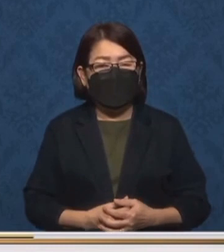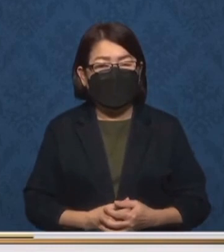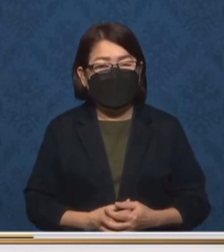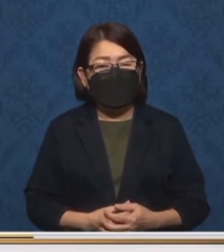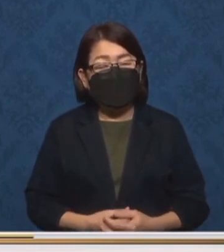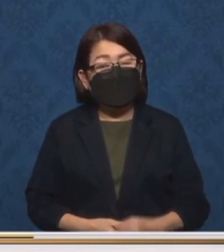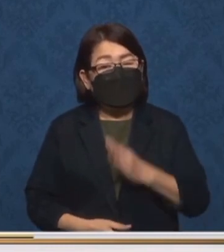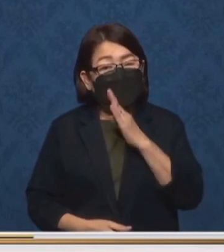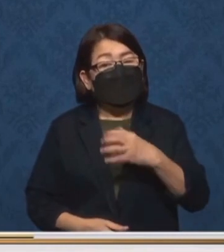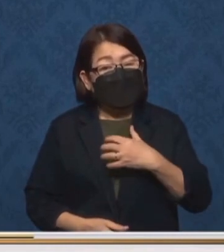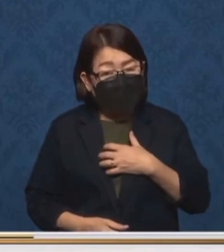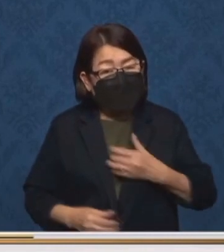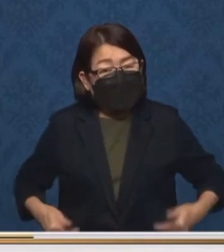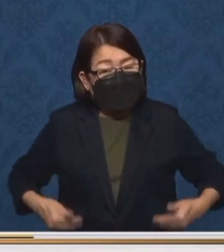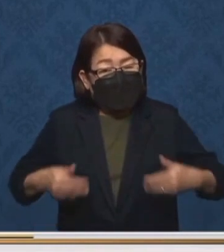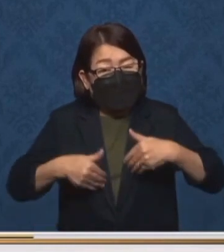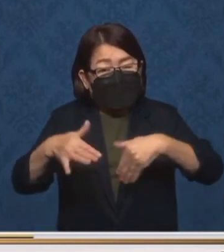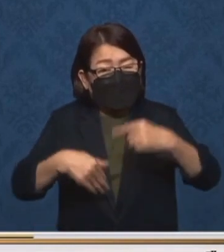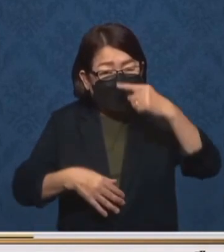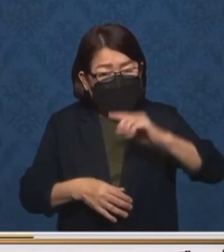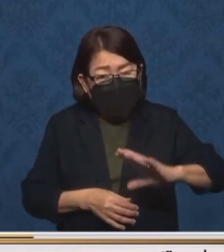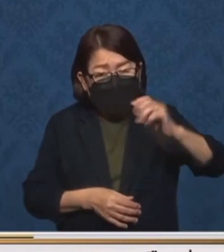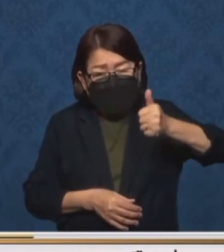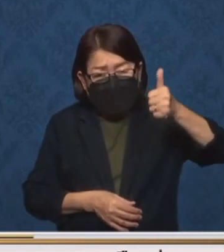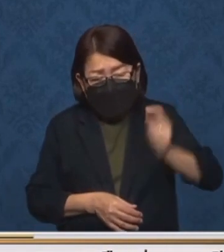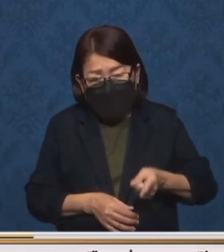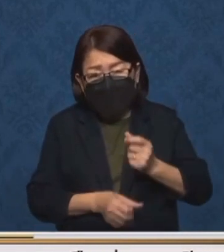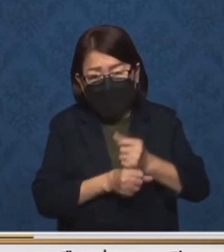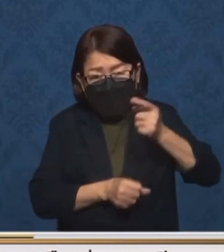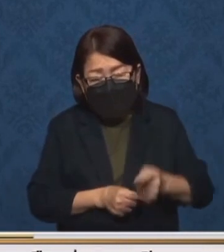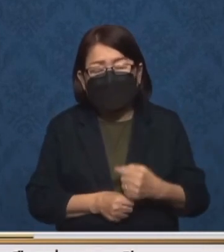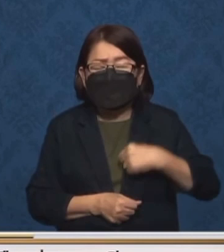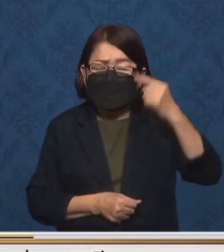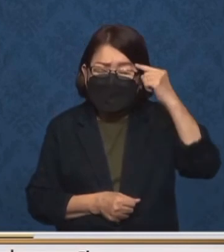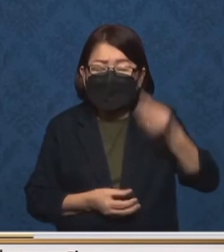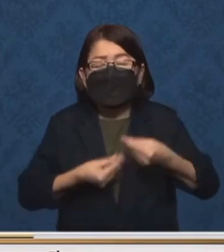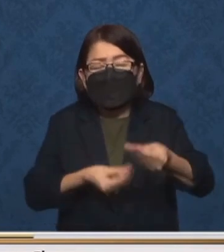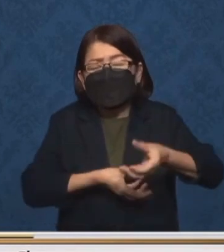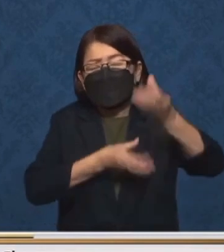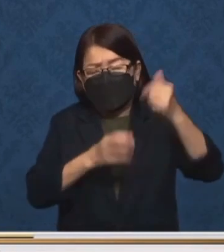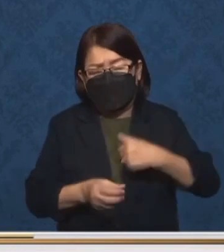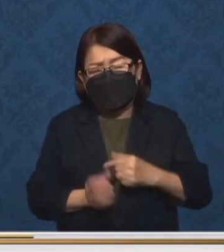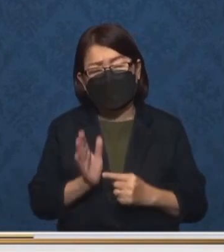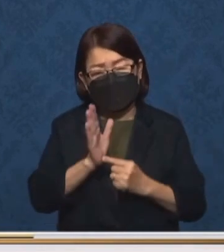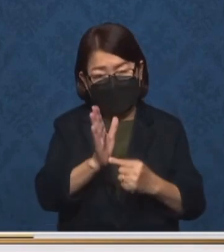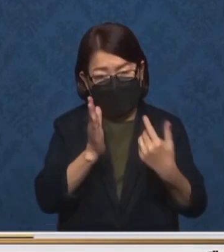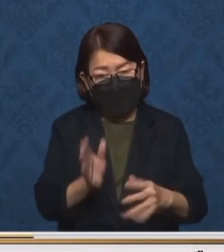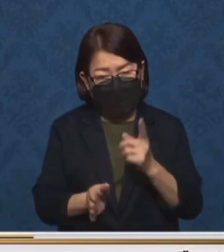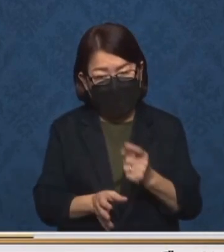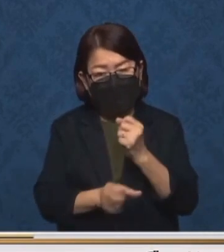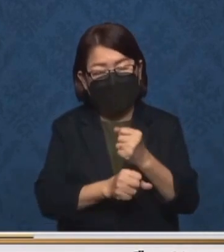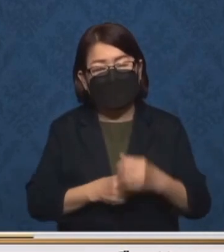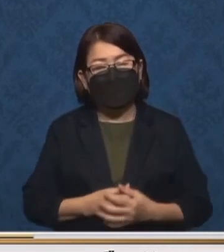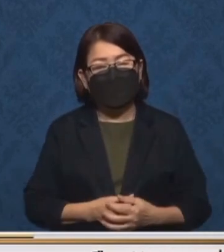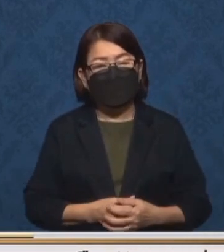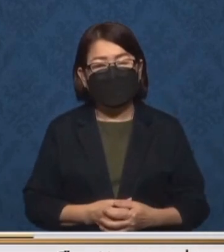หากทานต้การยระดบคณภาพชีวิตขคนไททแ้จริงก็หวงใจอยยิ่งนะครบวท่จะทบทวนในมาตรการณต่ที่ผมได้